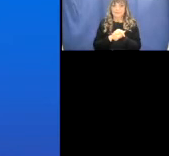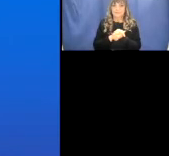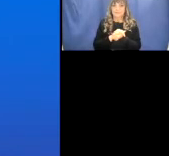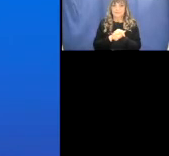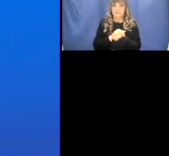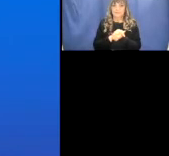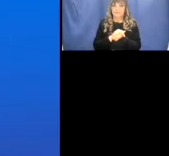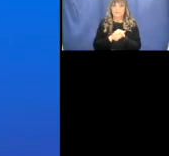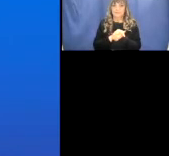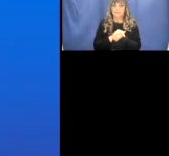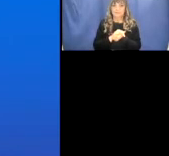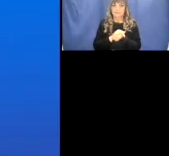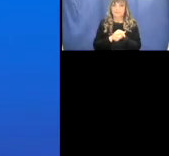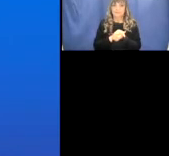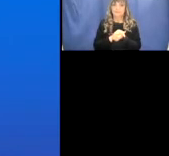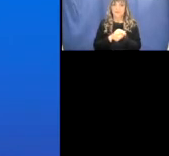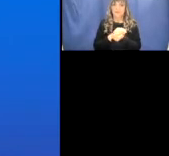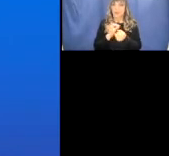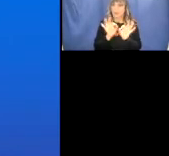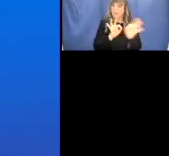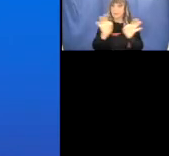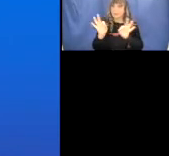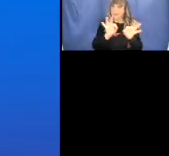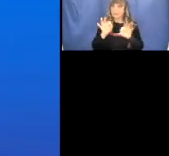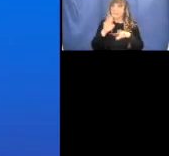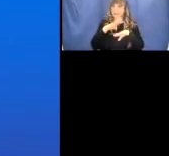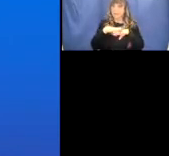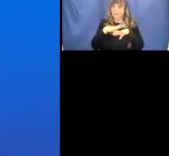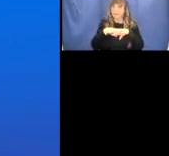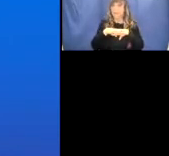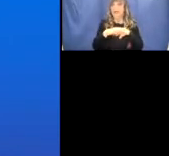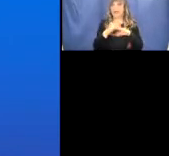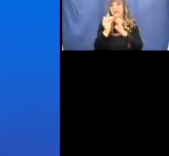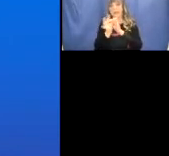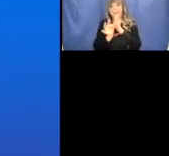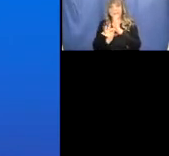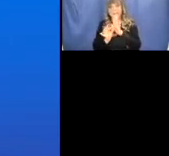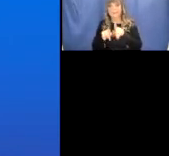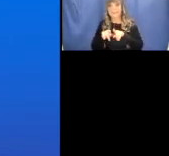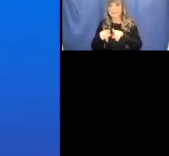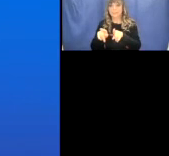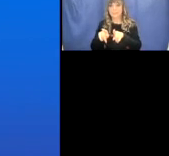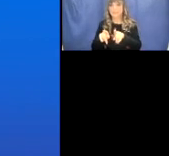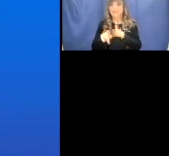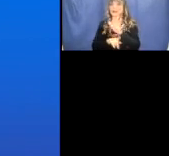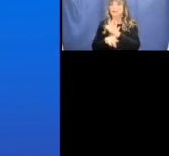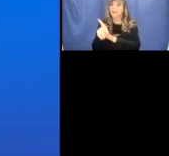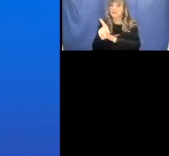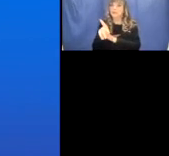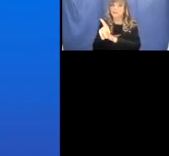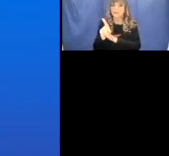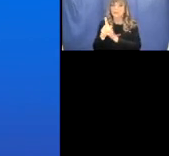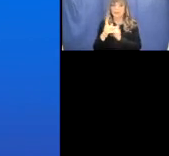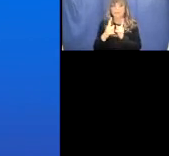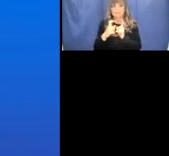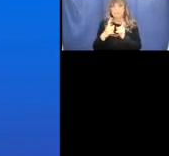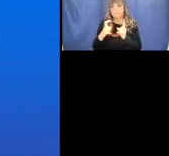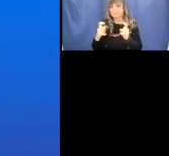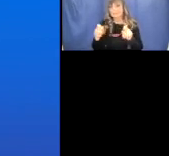ecco combinando i parametri reticolari e gli elementi di simmetria si ottengono una serie di sistemi